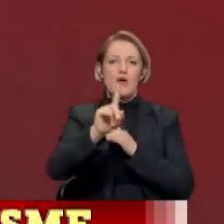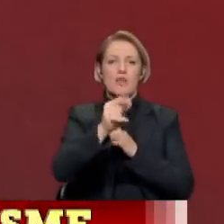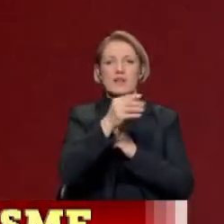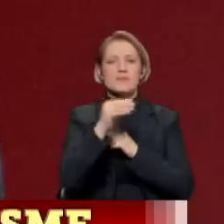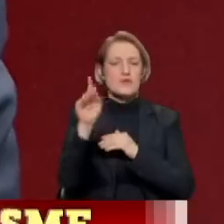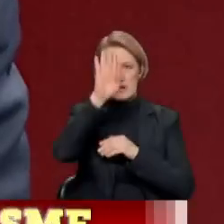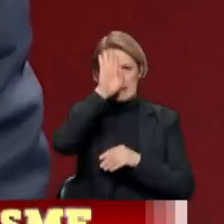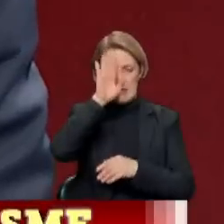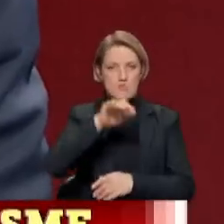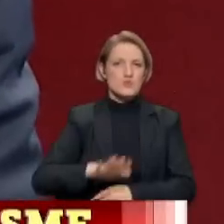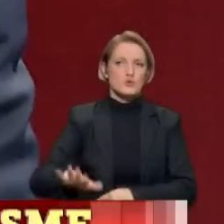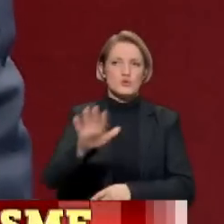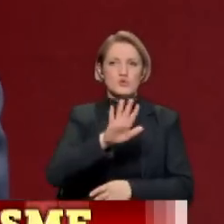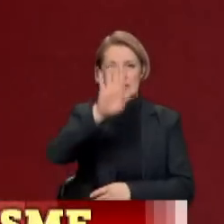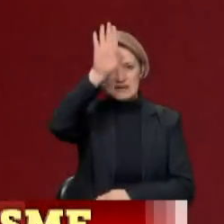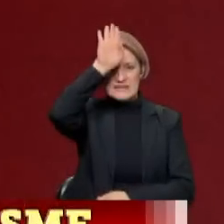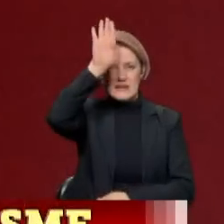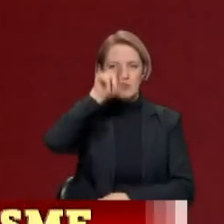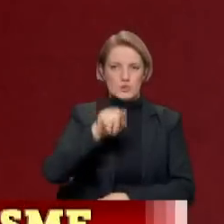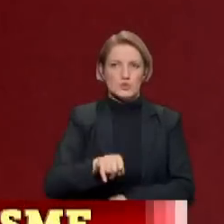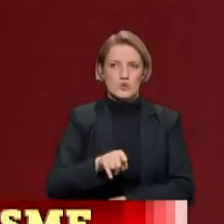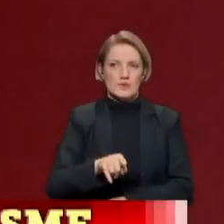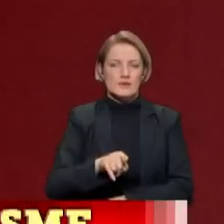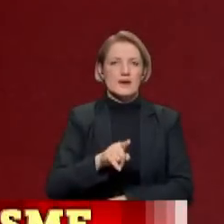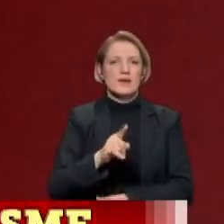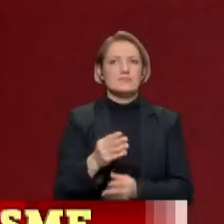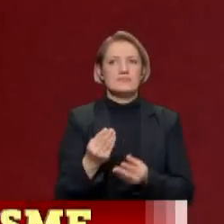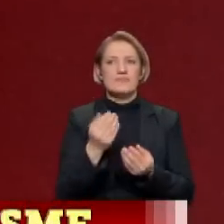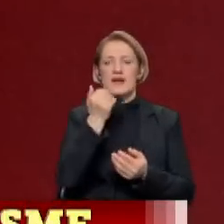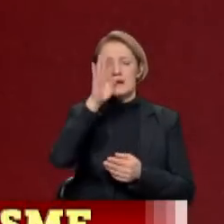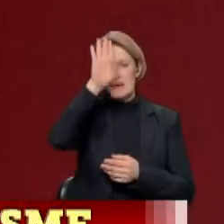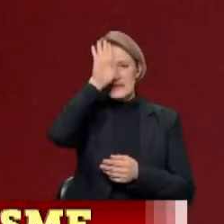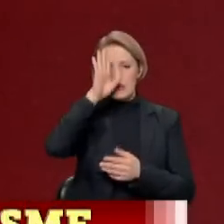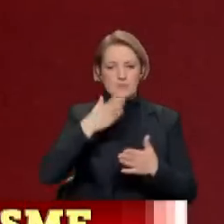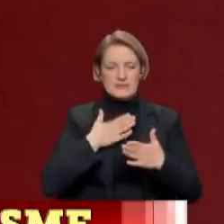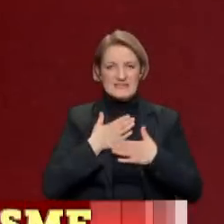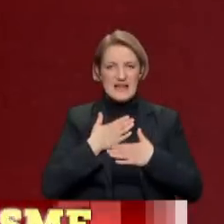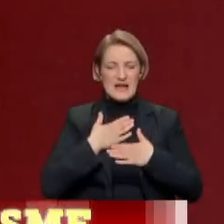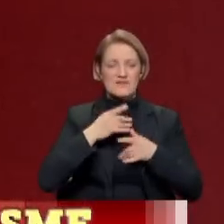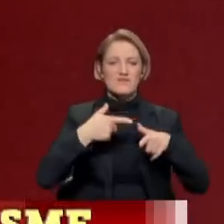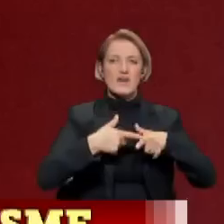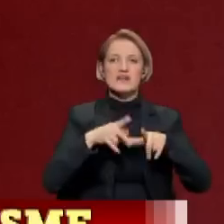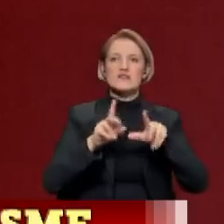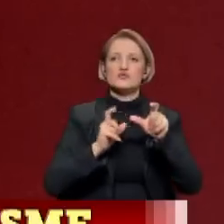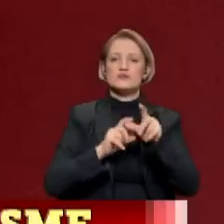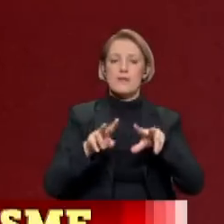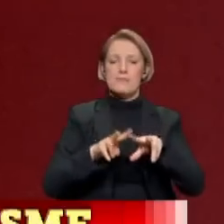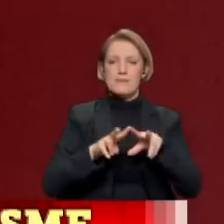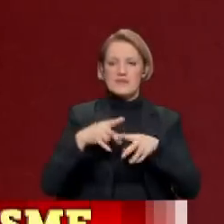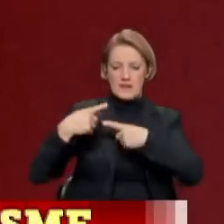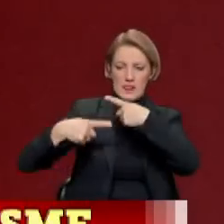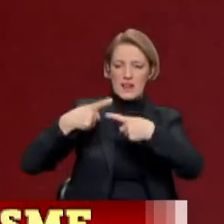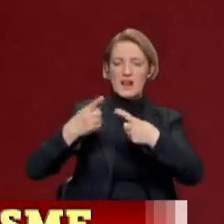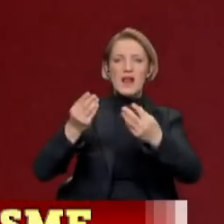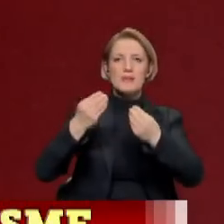milyon İstanbullu, İstanbul'u emanettir İstanbul bize. Fatih Sultan Mehmet'in, atalarımızın,